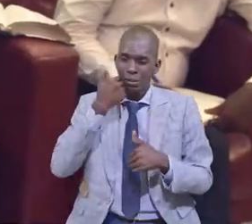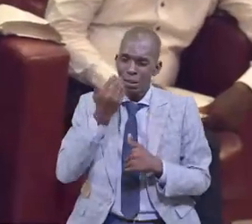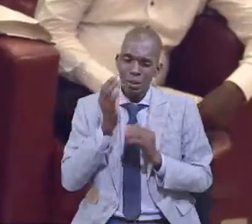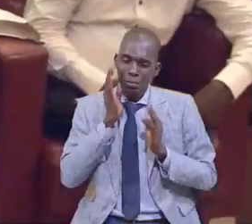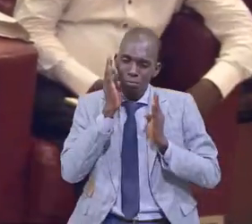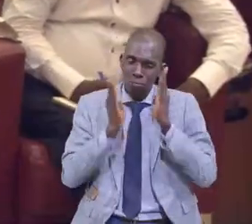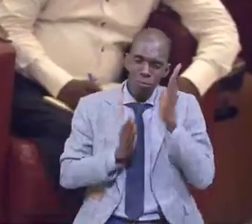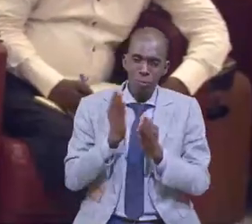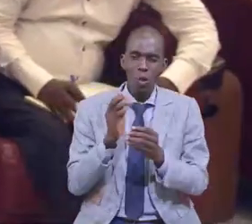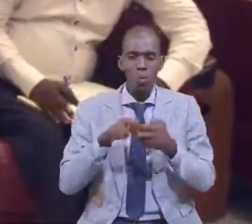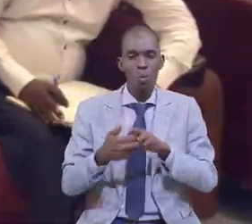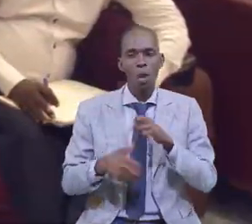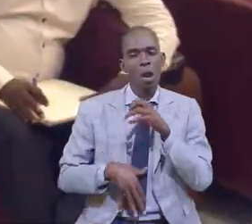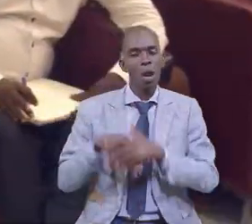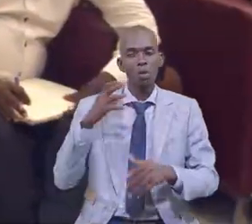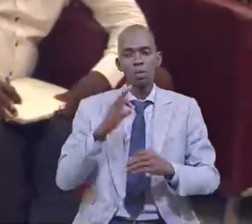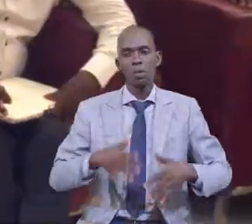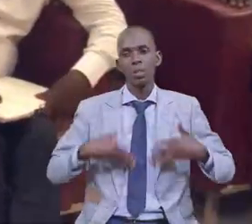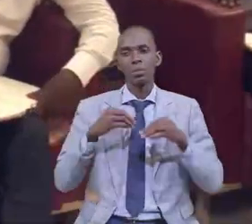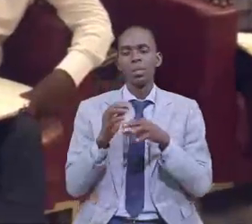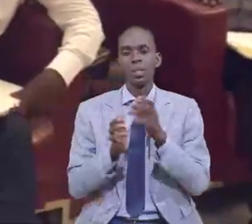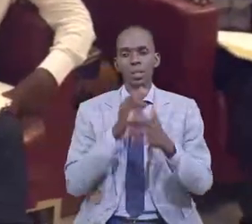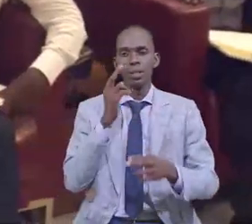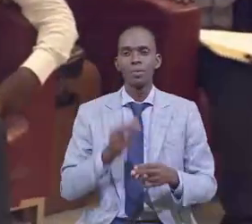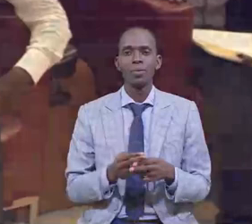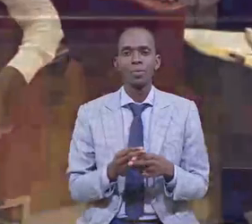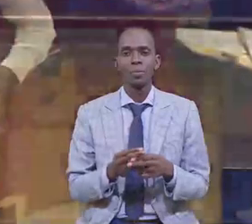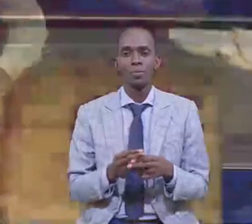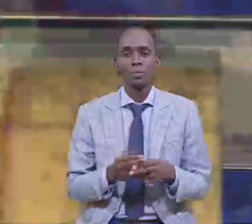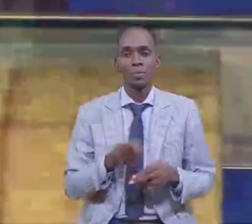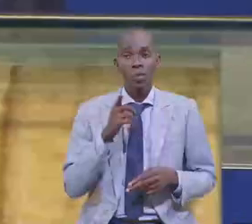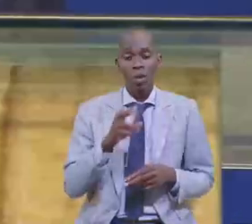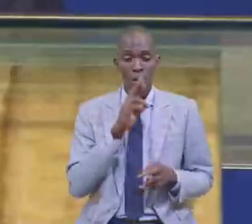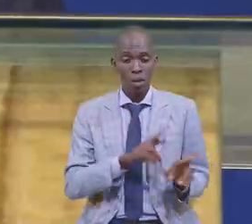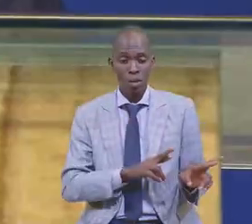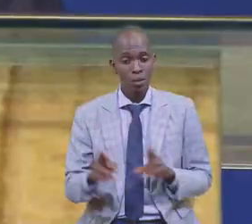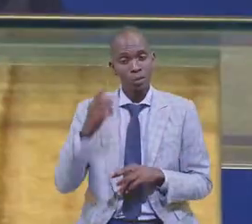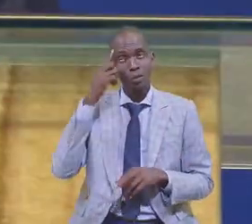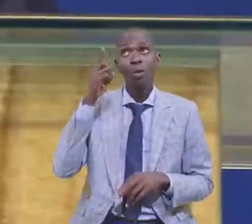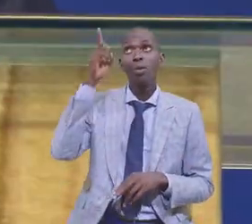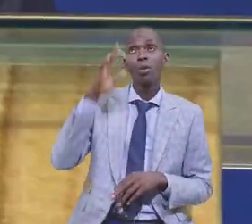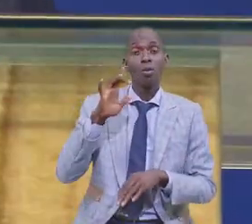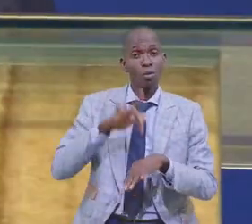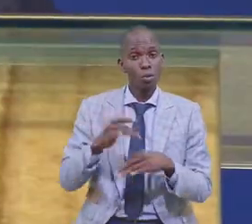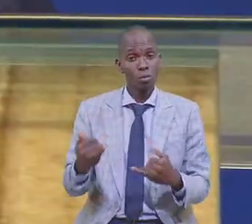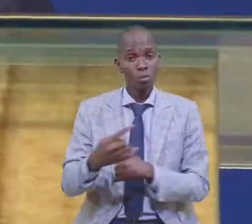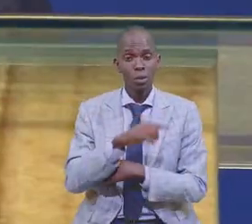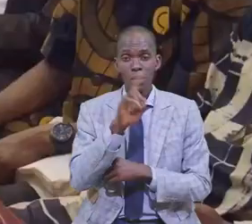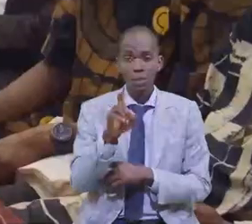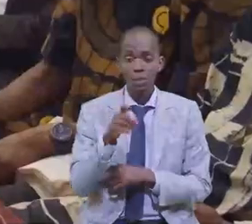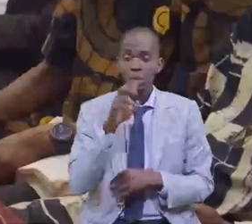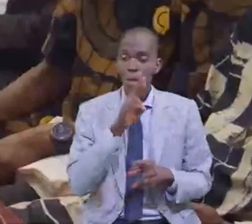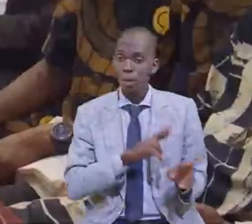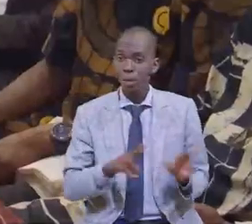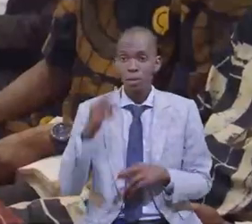problème d'opprobre, disgracieuse de votre vie, disgracieux de votre vie au nom de Jésus-Christ. Vous êtes prêt pour